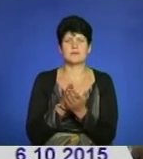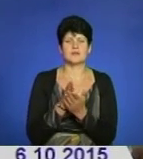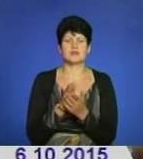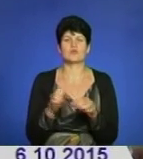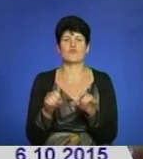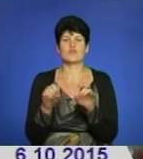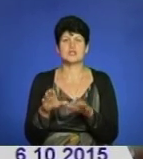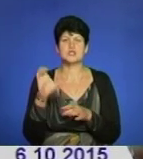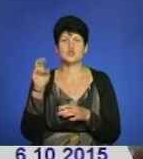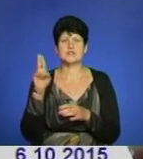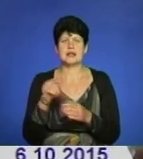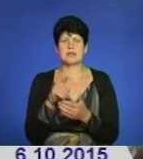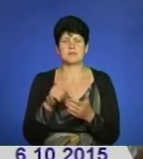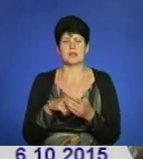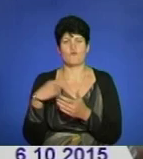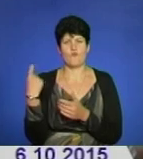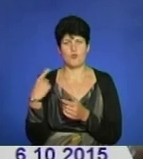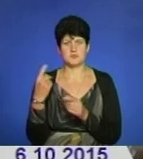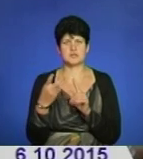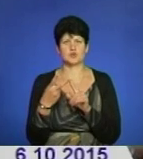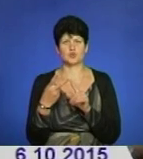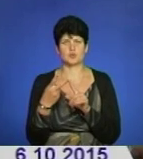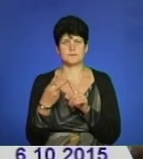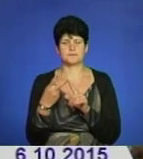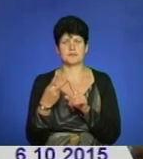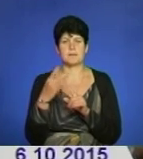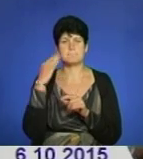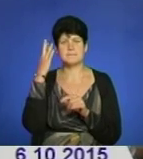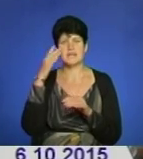соціальних питань області. Друге, «Мрія»